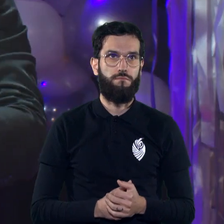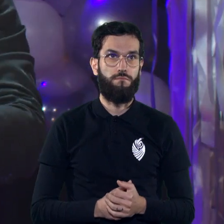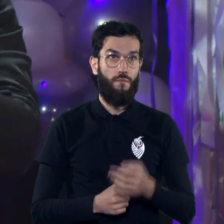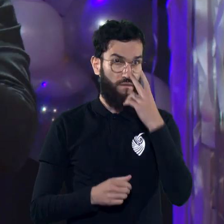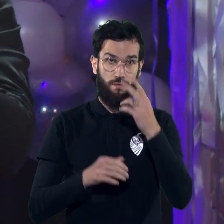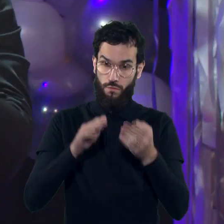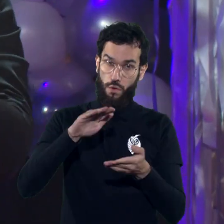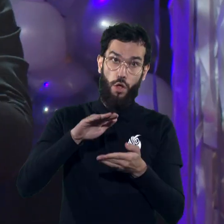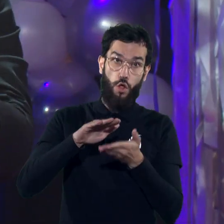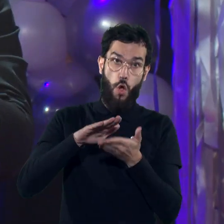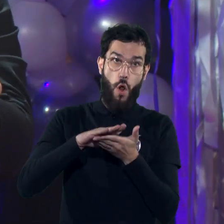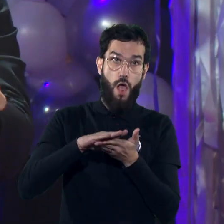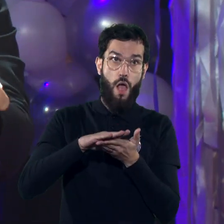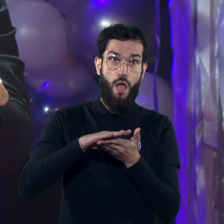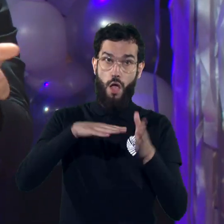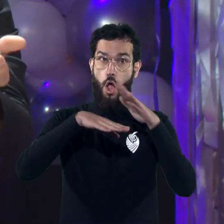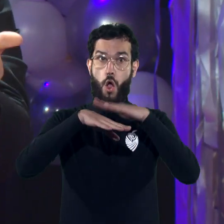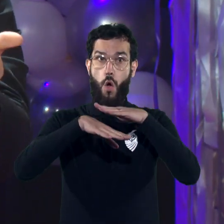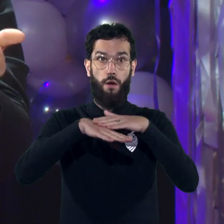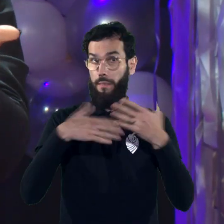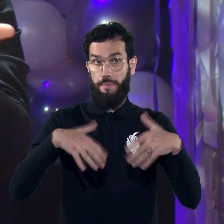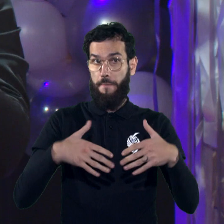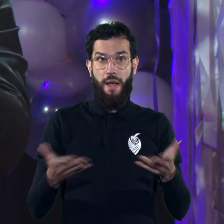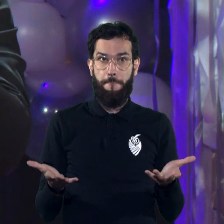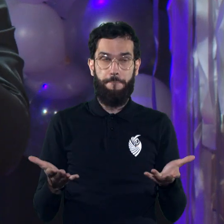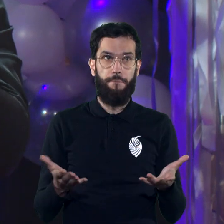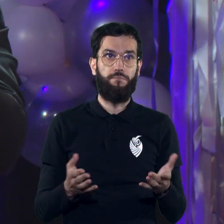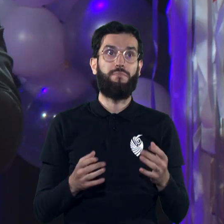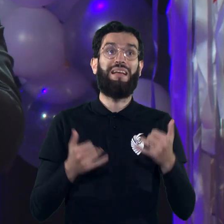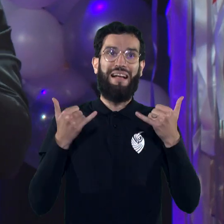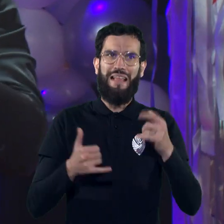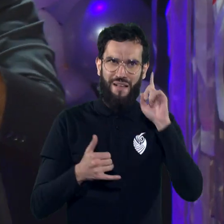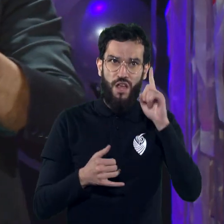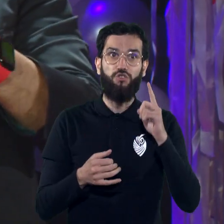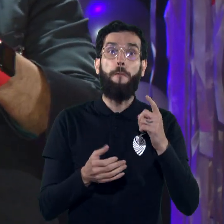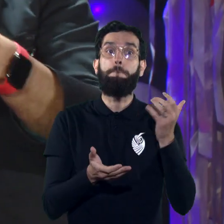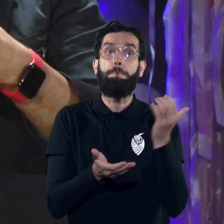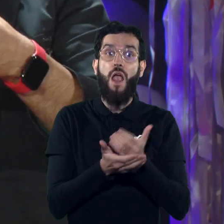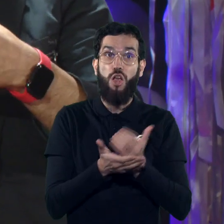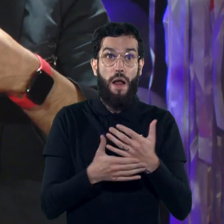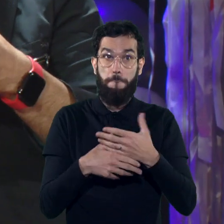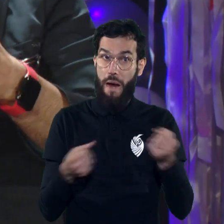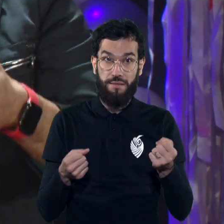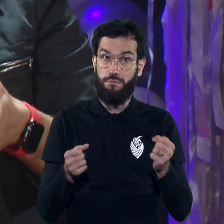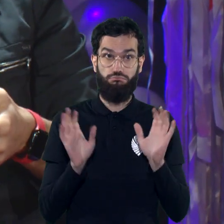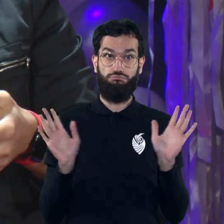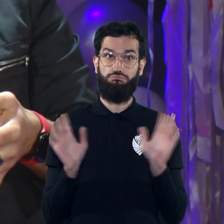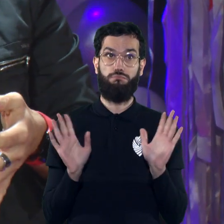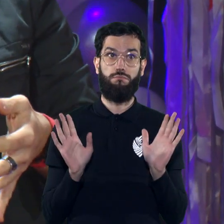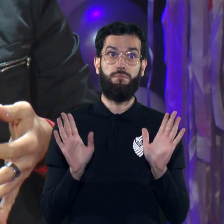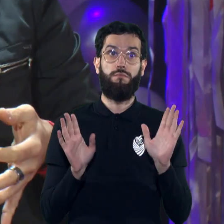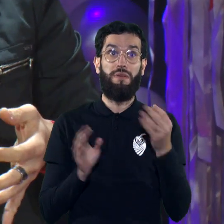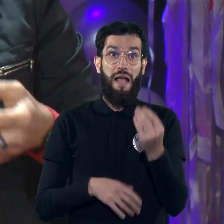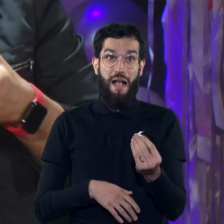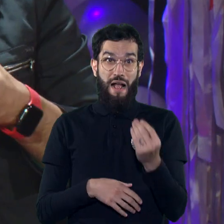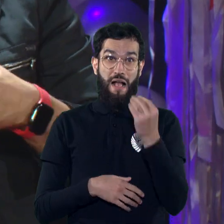Nie je ani dole a takisto nie je ani hore. A teraz, keďže som vravil, že bez miešania, to platí. Ja z tej karty vložím